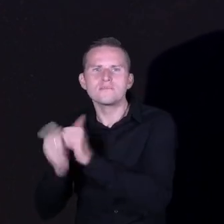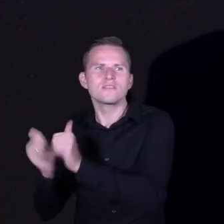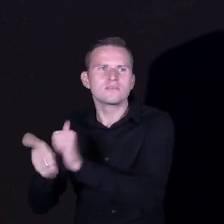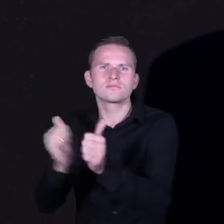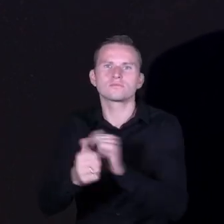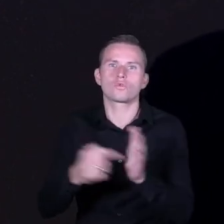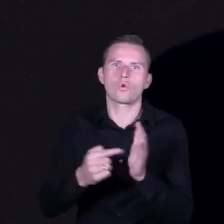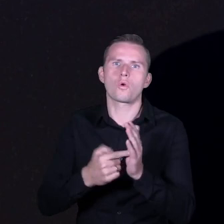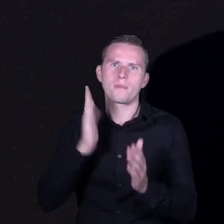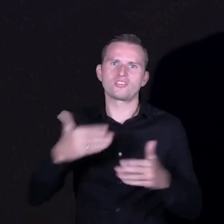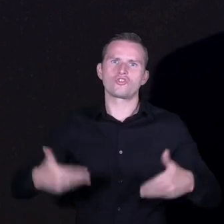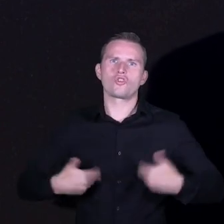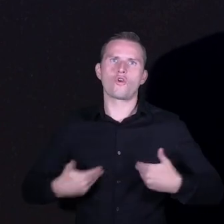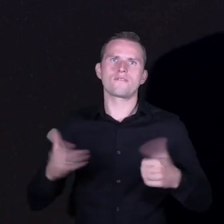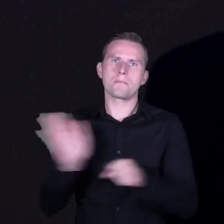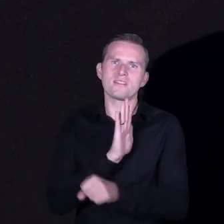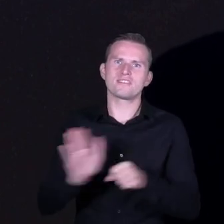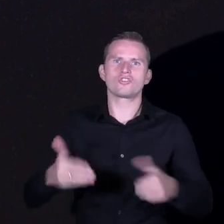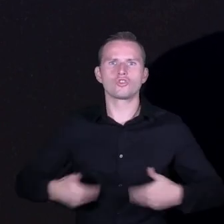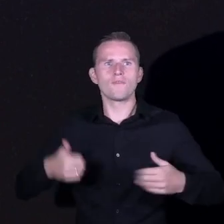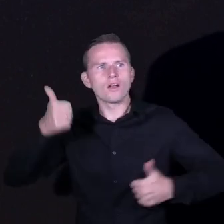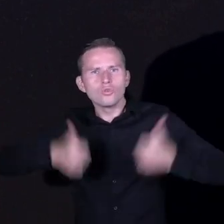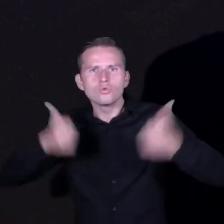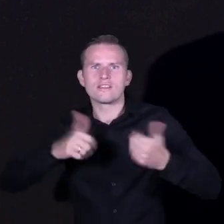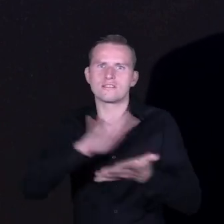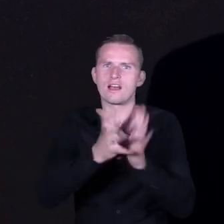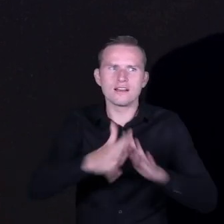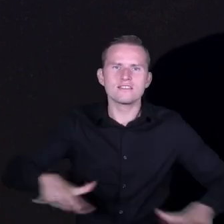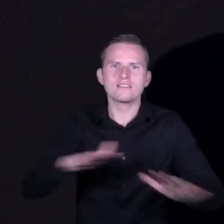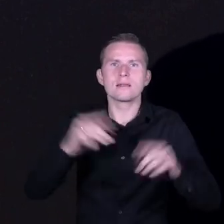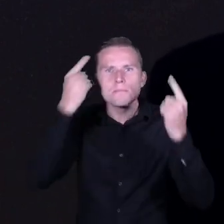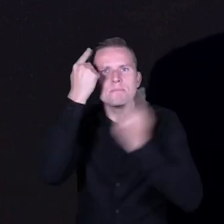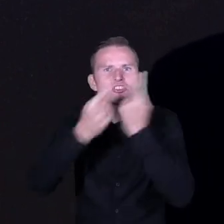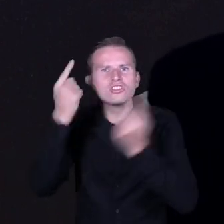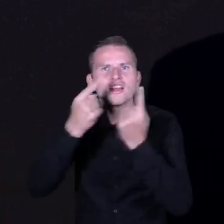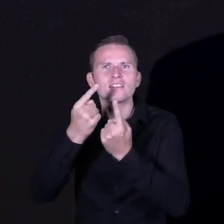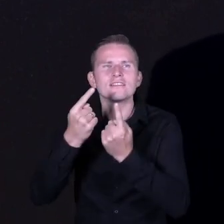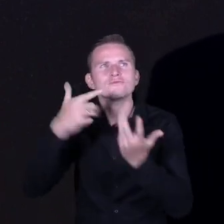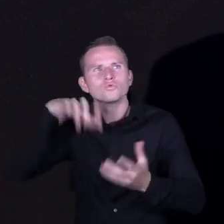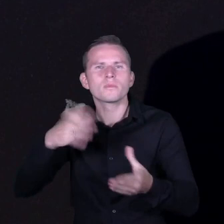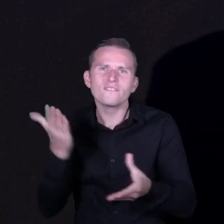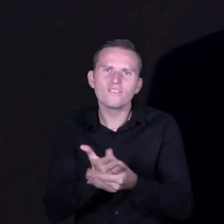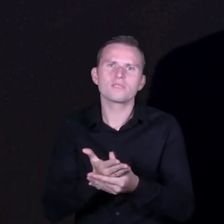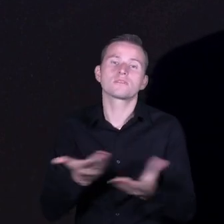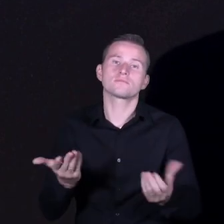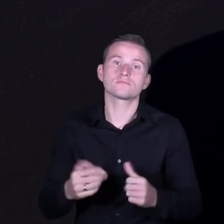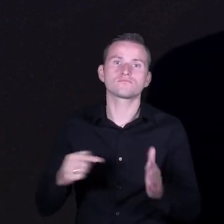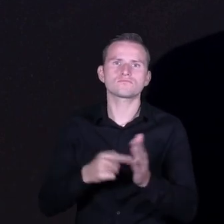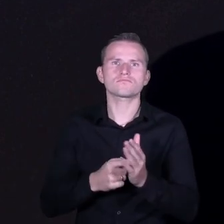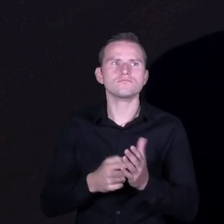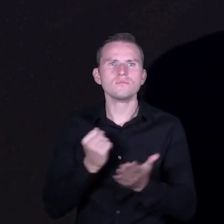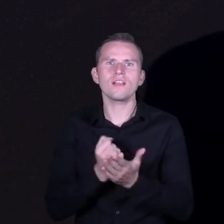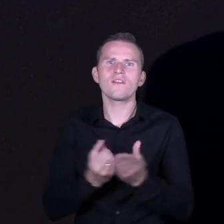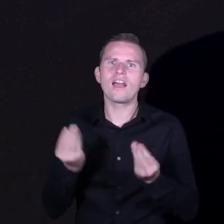i zdrowe myślenie przedsiębiorcze. Mi to jest szczególnie bliskie jako doktorantowi nauk ekonomicznych, jak cała